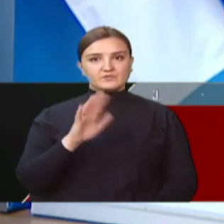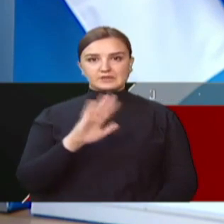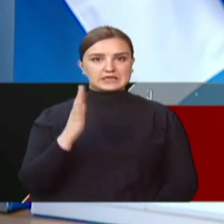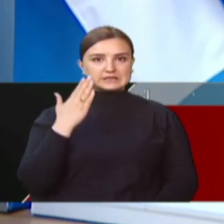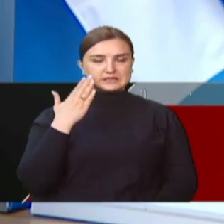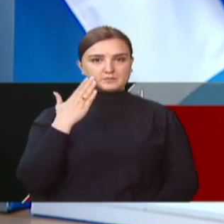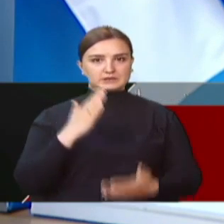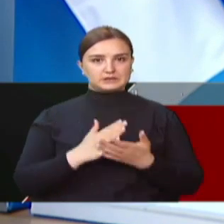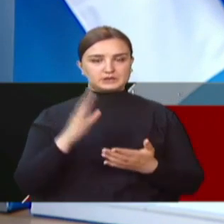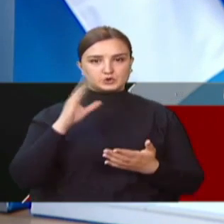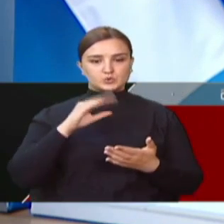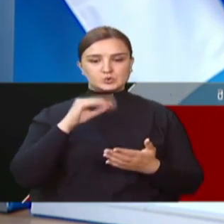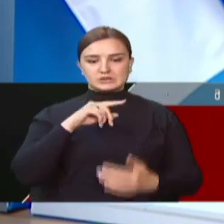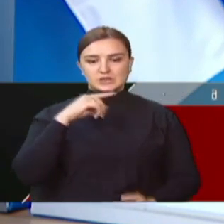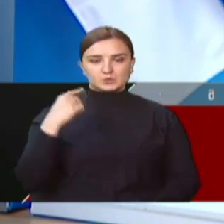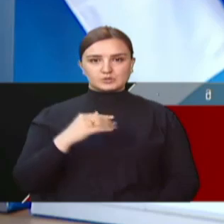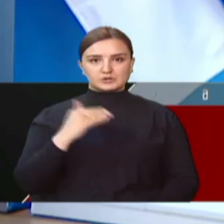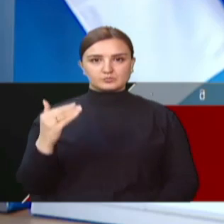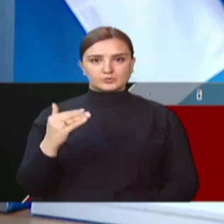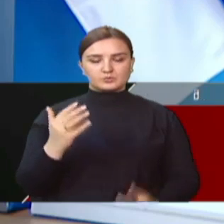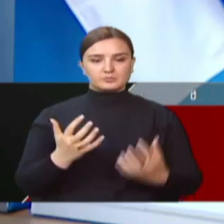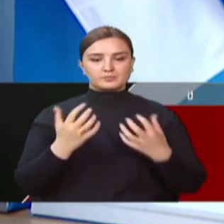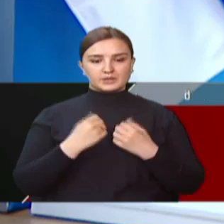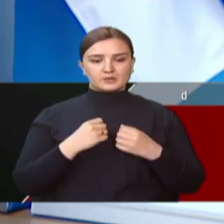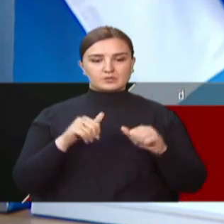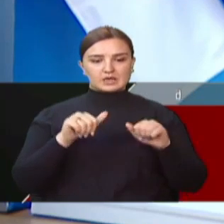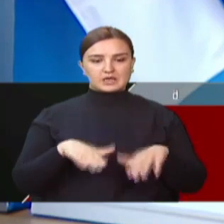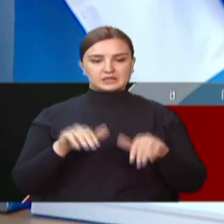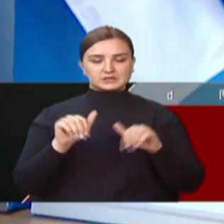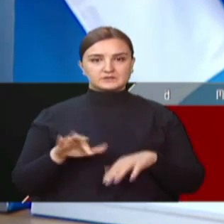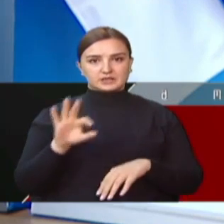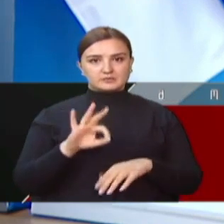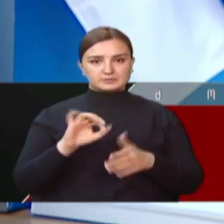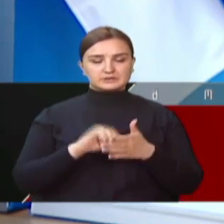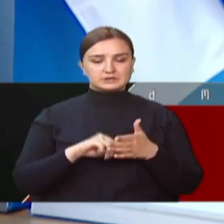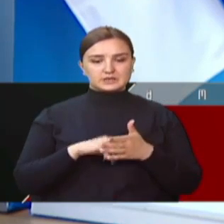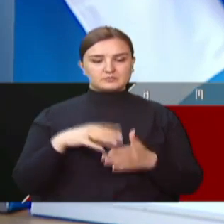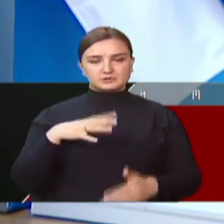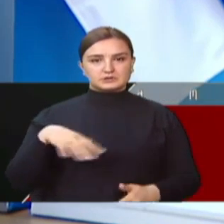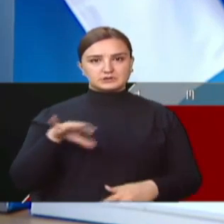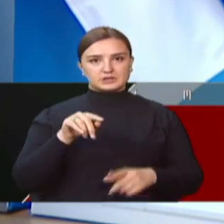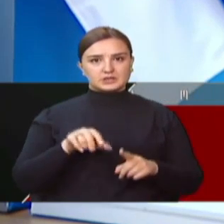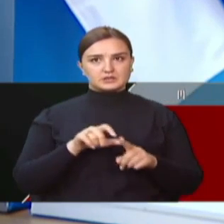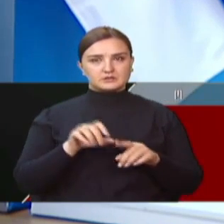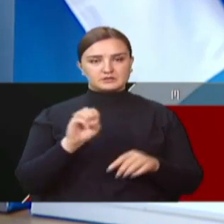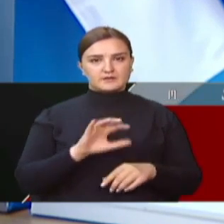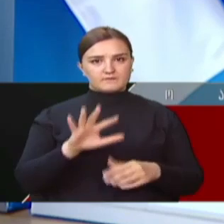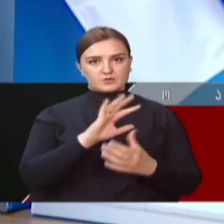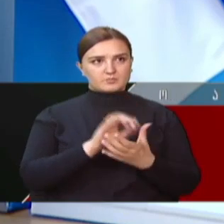არასამართლიანია, როდესაც რუსეთის მიერ მიღებული გადაწყვეტილების გამო საქართველოს უცხადებს